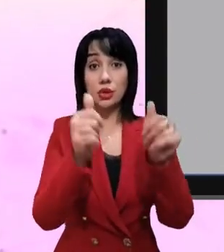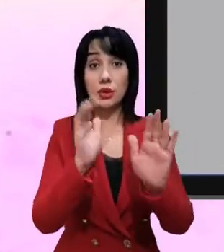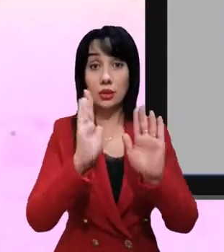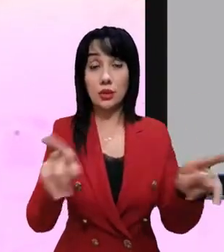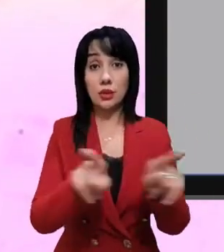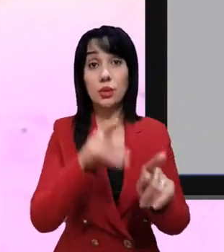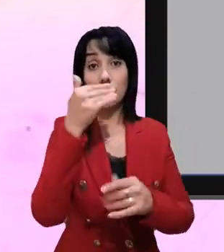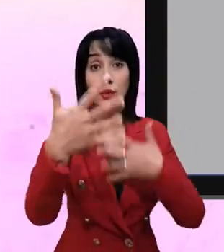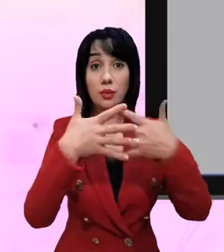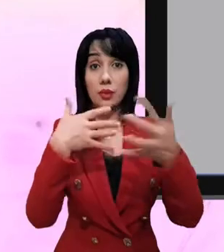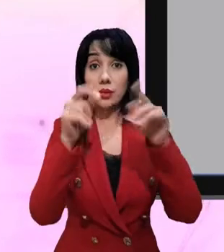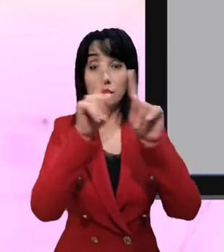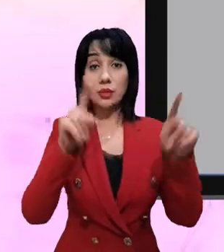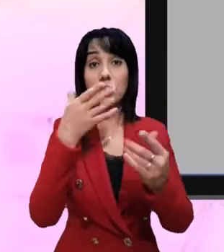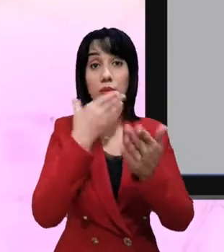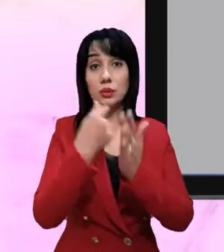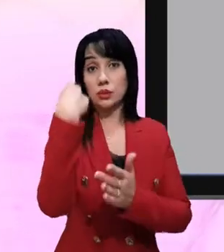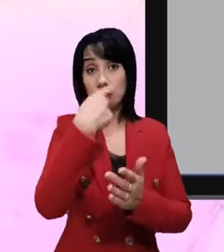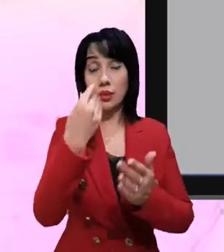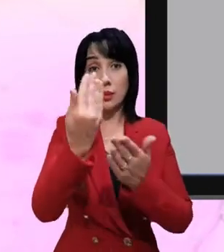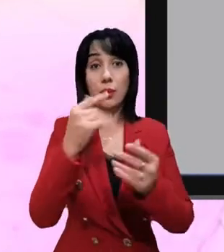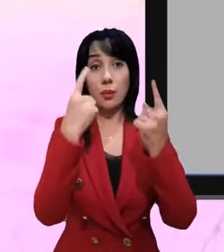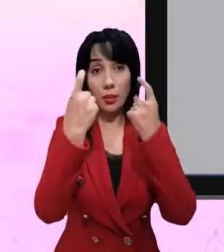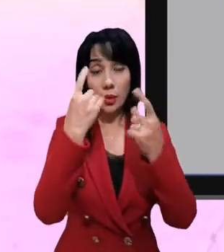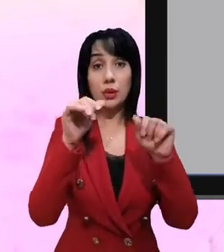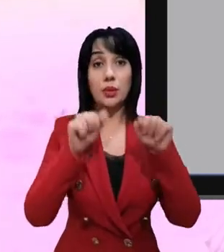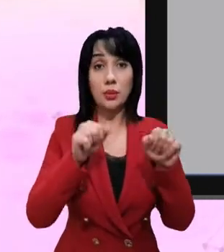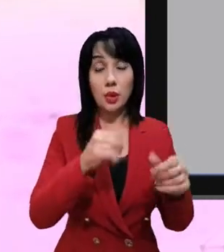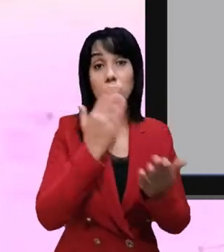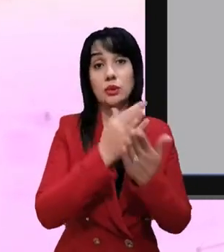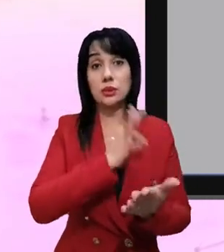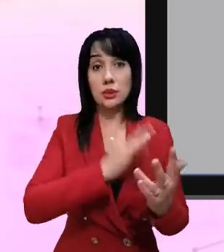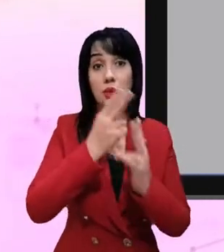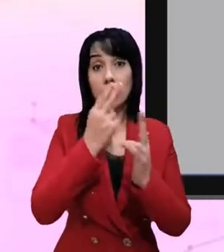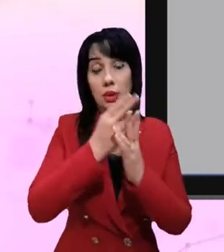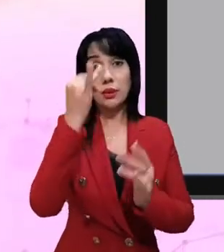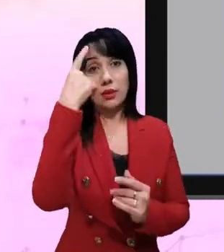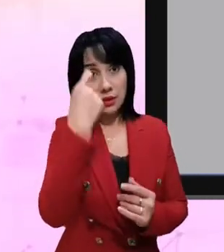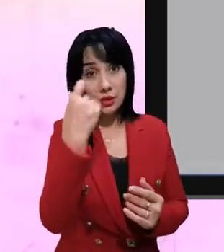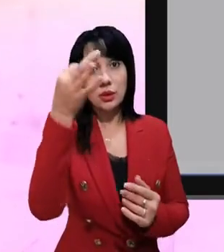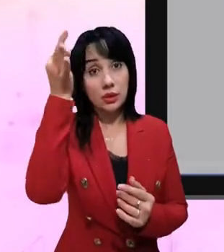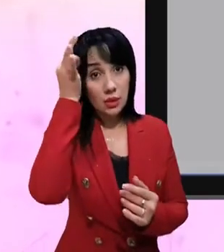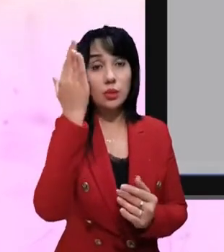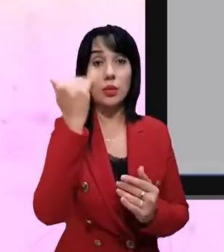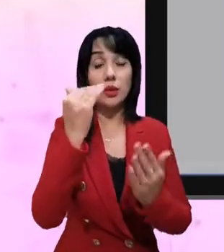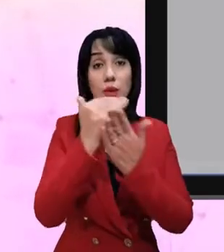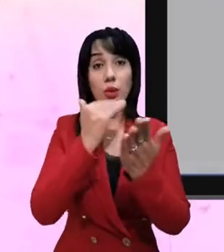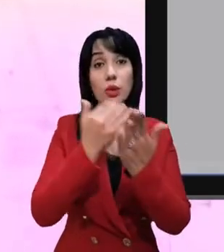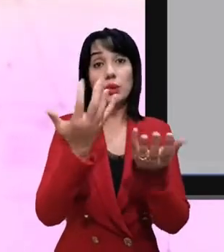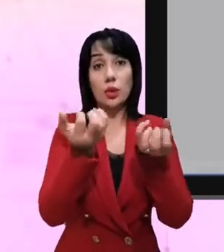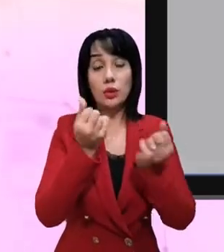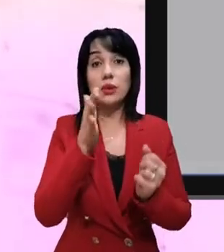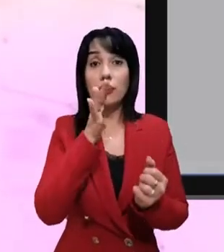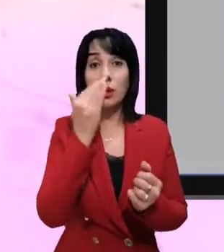shakllanadi. Qayd varaqada abituriyentning shaxsiy ma'lumotlari, imtihon ma'lumotlari, imtiyozlari, abituriyentlarga eslatma va